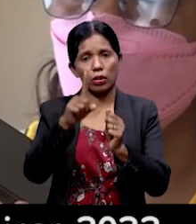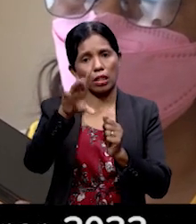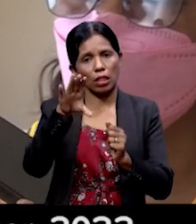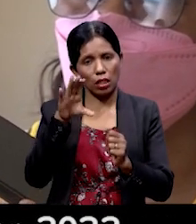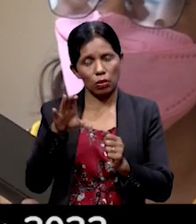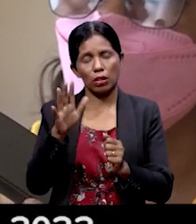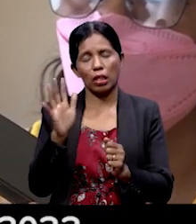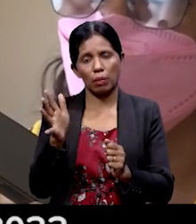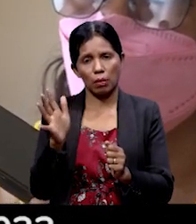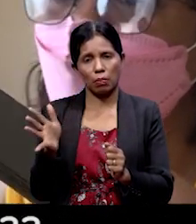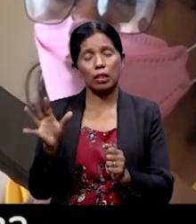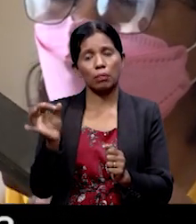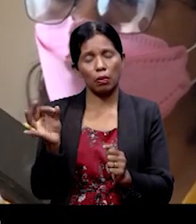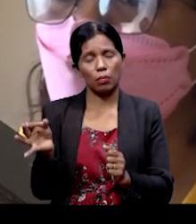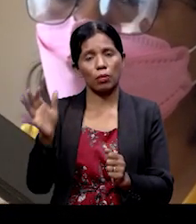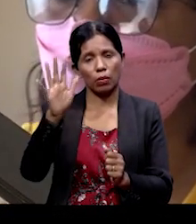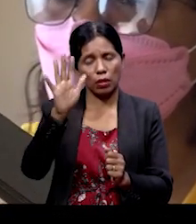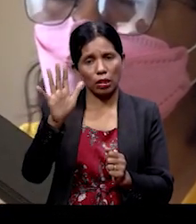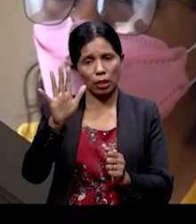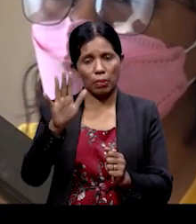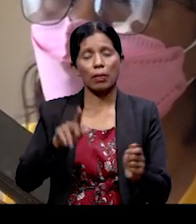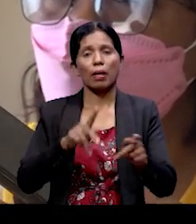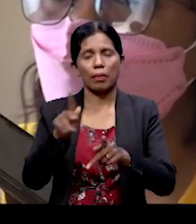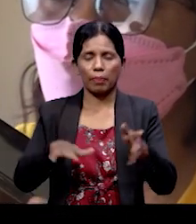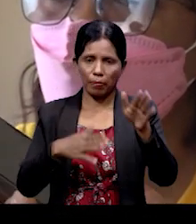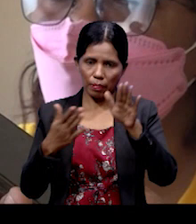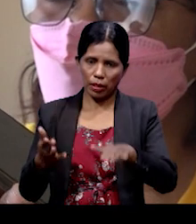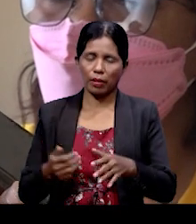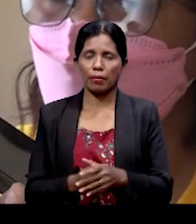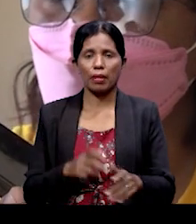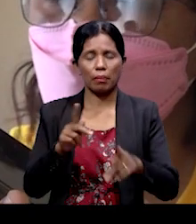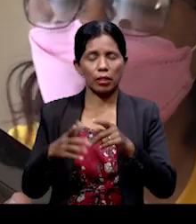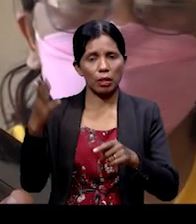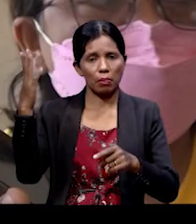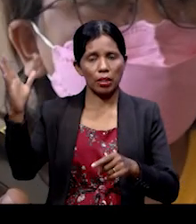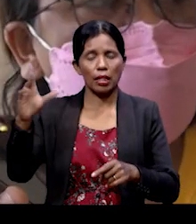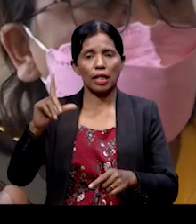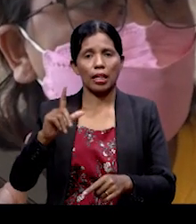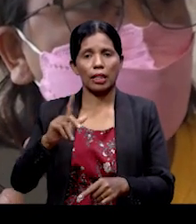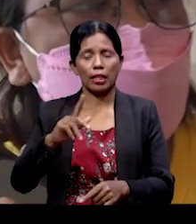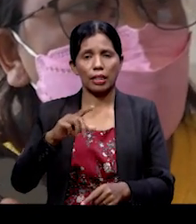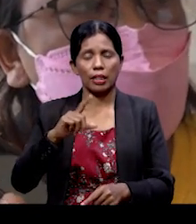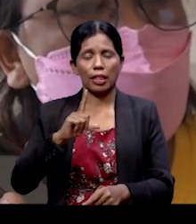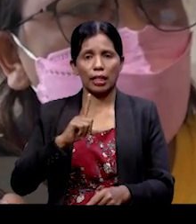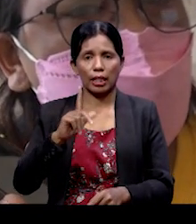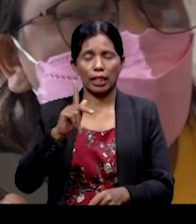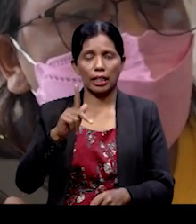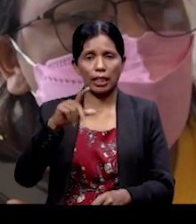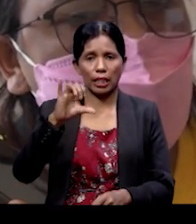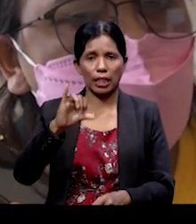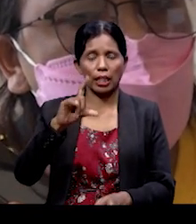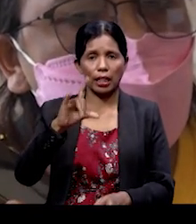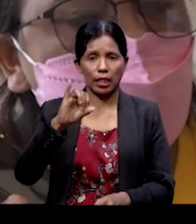Iha munisipu bawa pulang orang tomat. Sira nih memang kita kelikai naik lima nulur sini hat nih memang